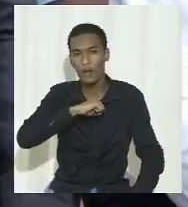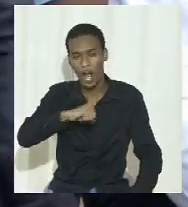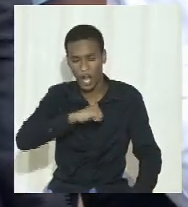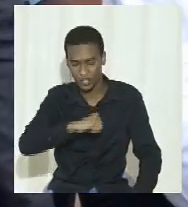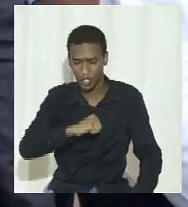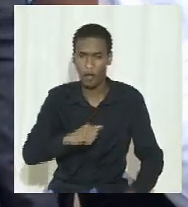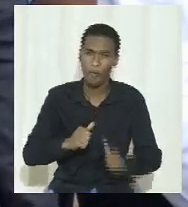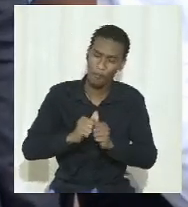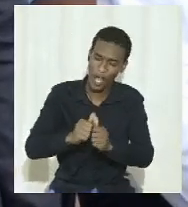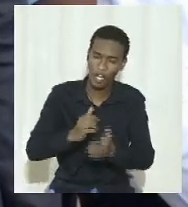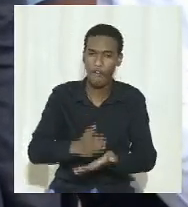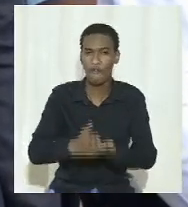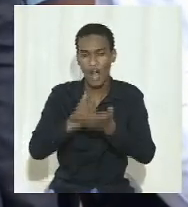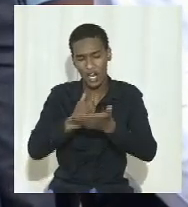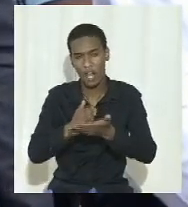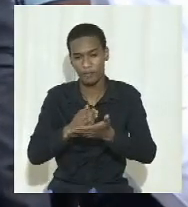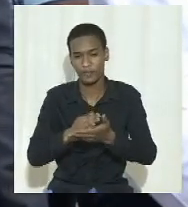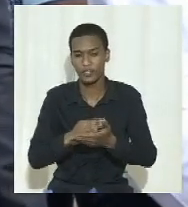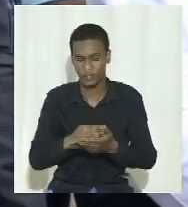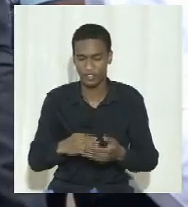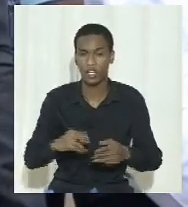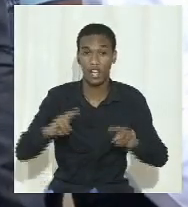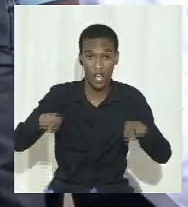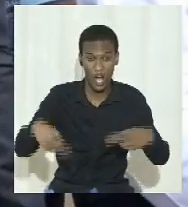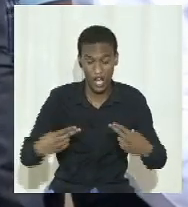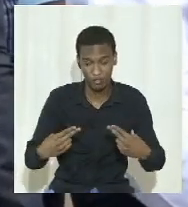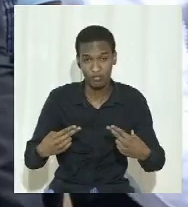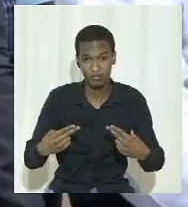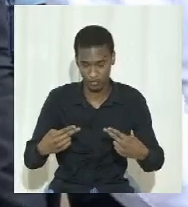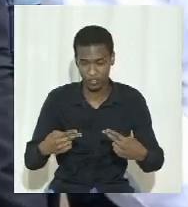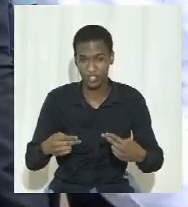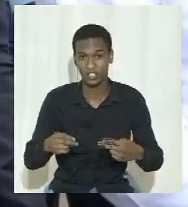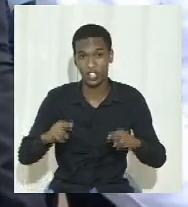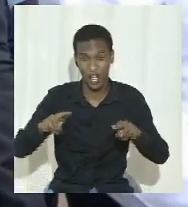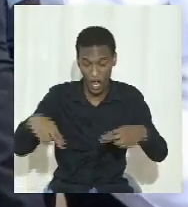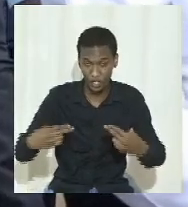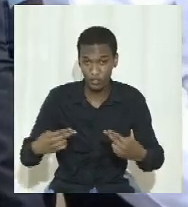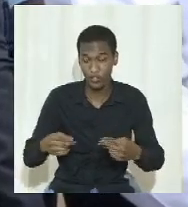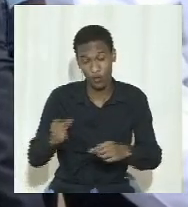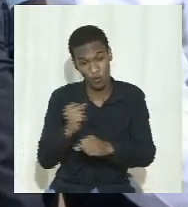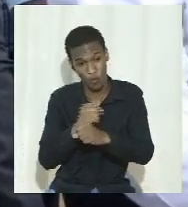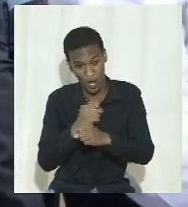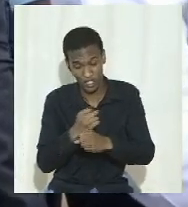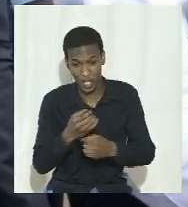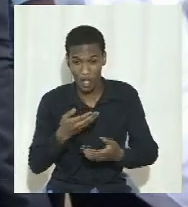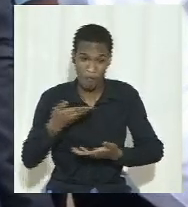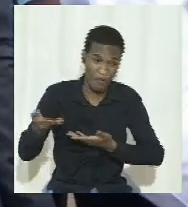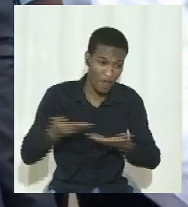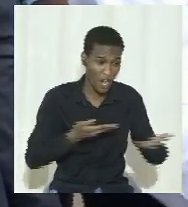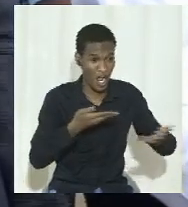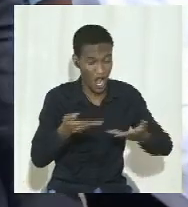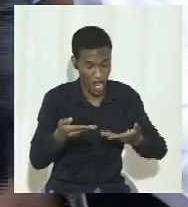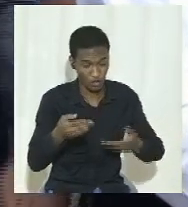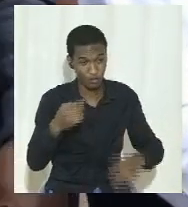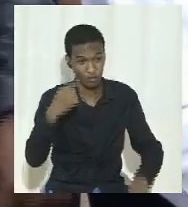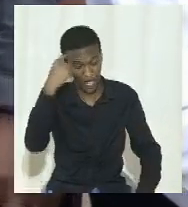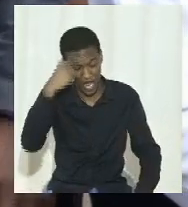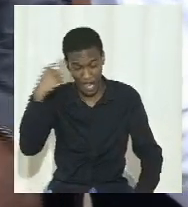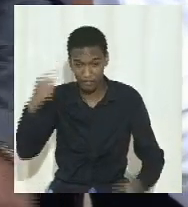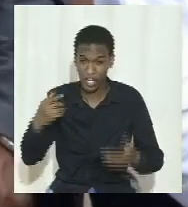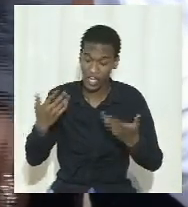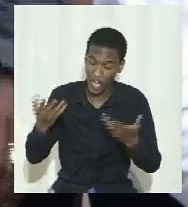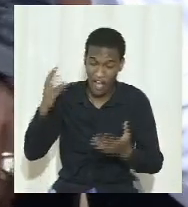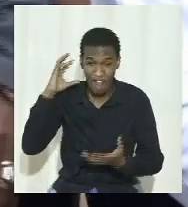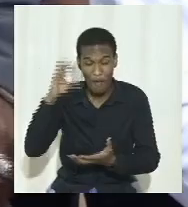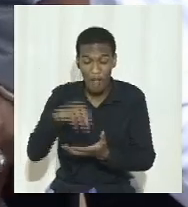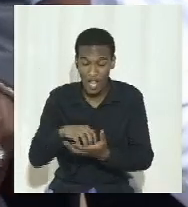fiaramientana ao anatin'izay satria ny fifanakalozana ny traikefa dia anisany mitondra